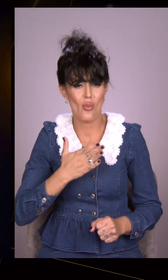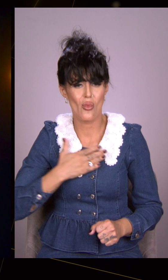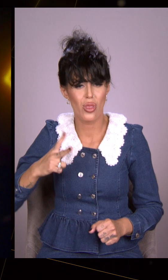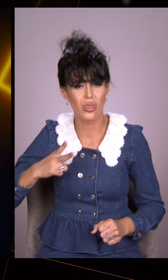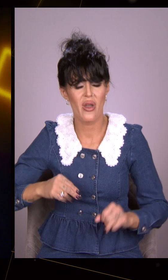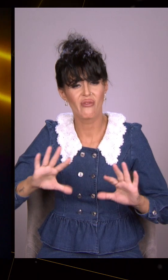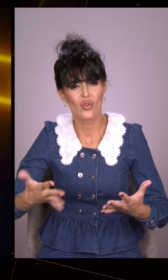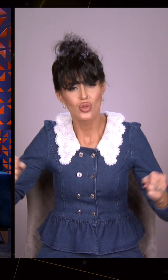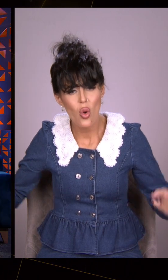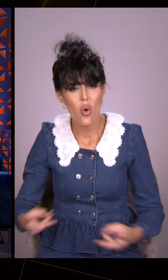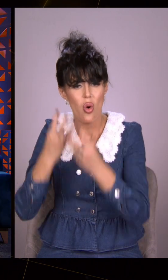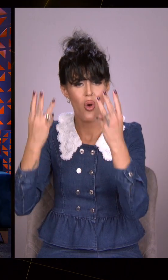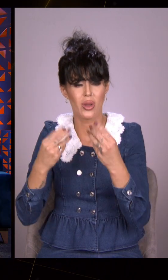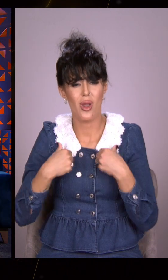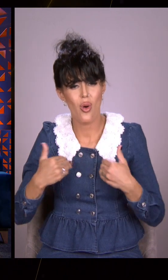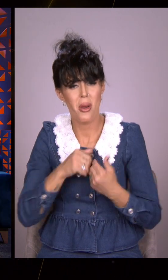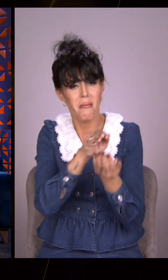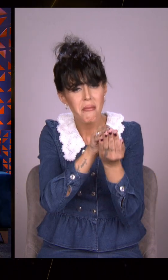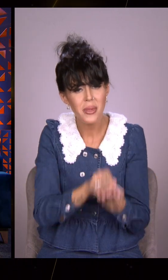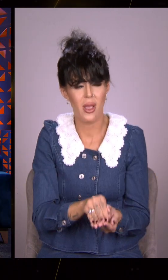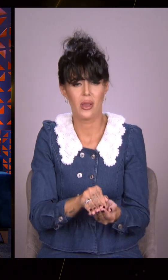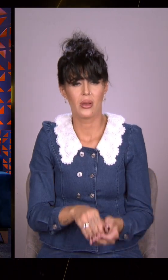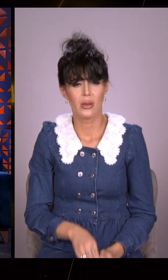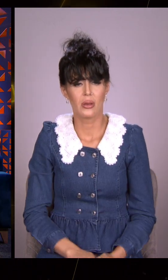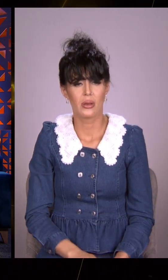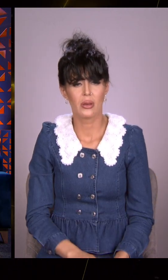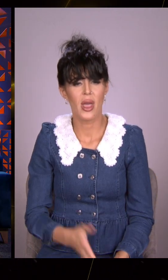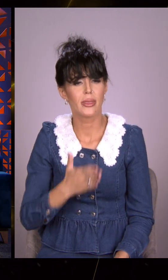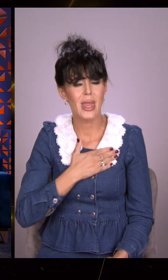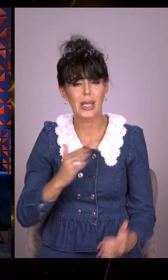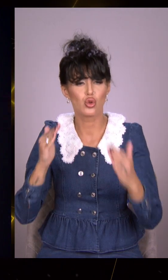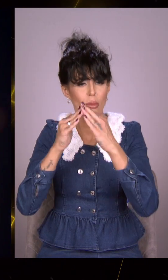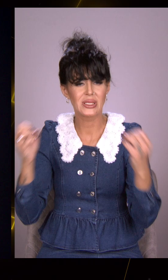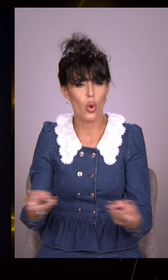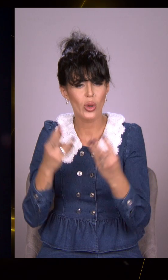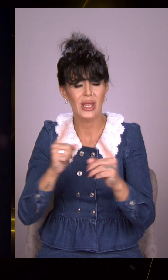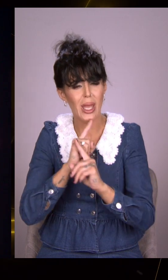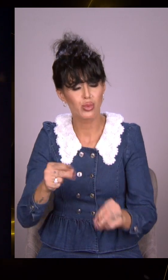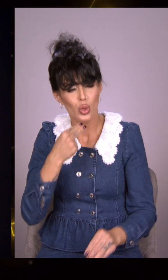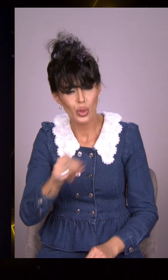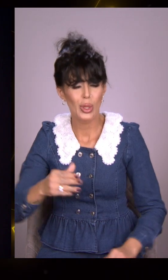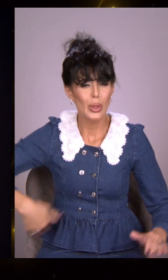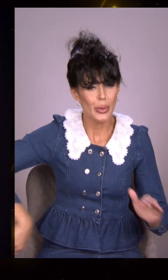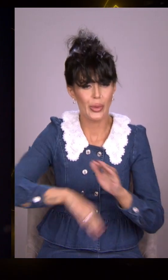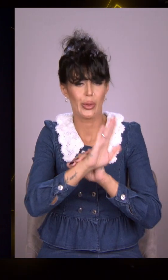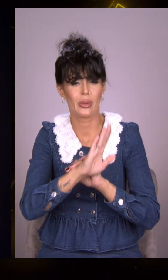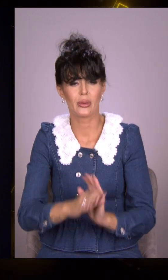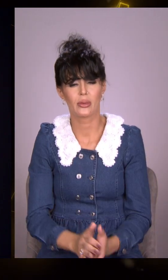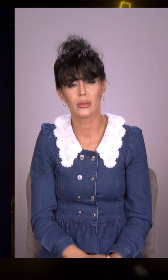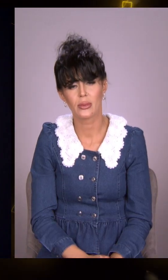дім, я не зможу її навіть похоронити. Брат каже, дім наш не згорить, хай стоїть, пішли. Ну, його